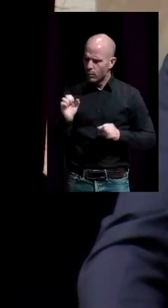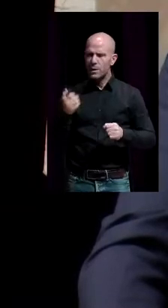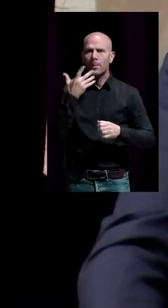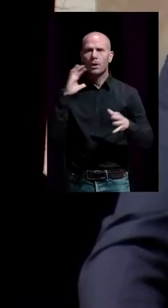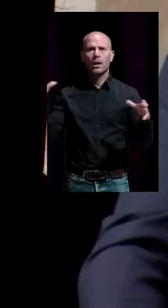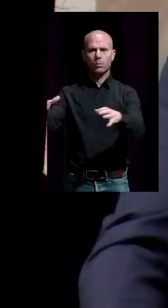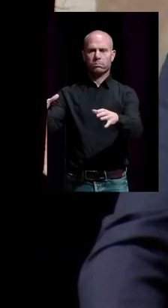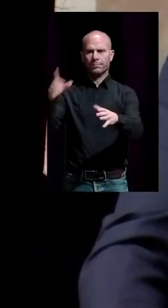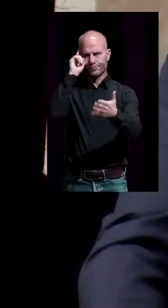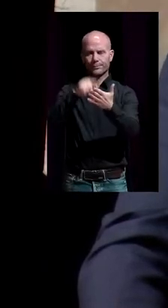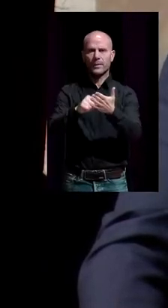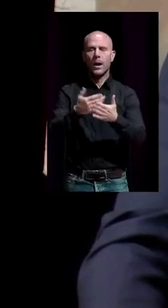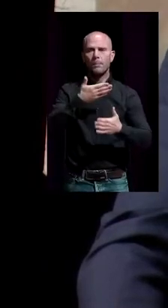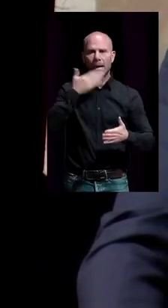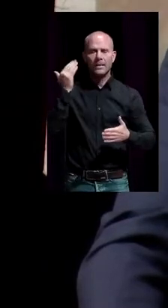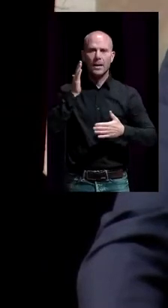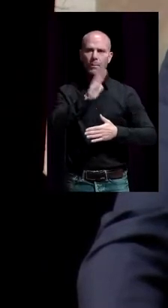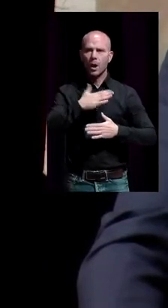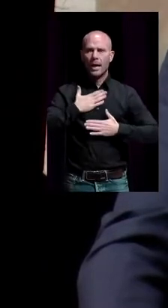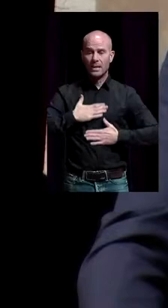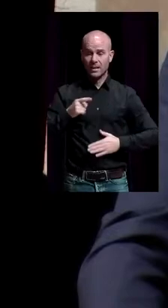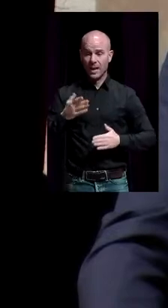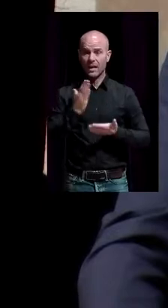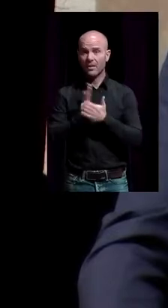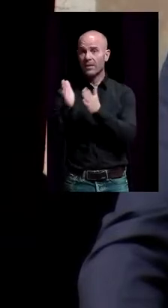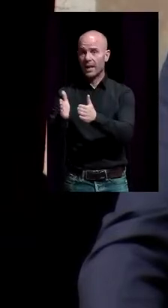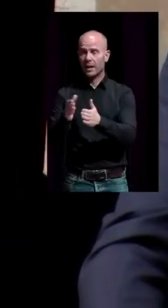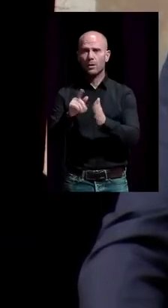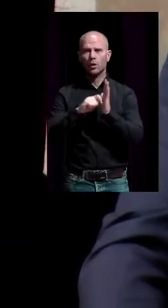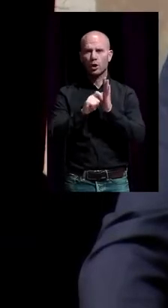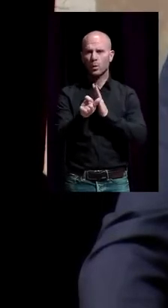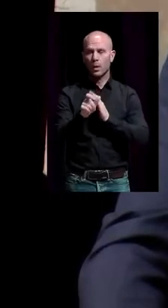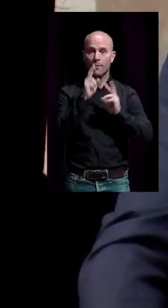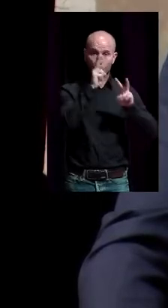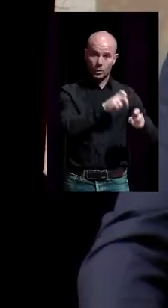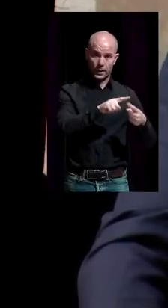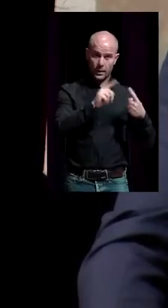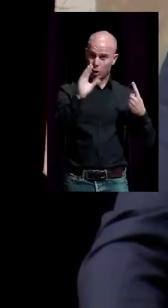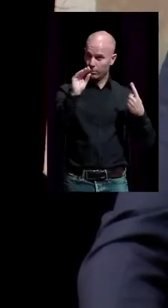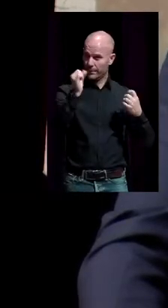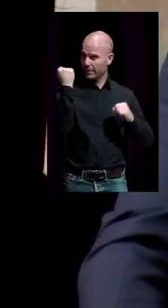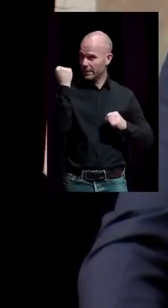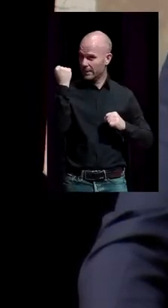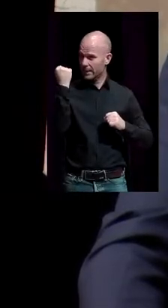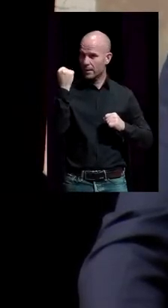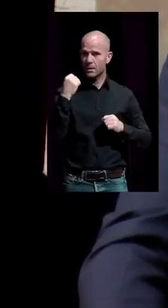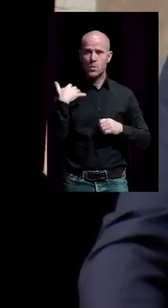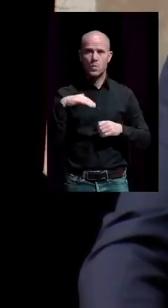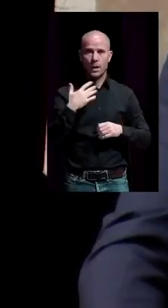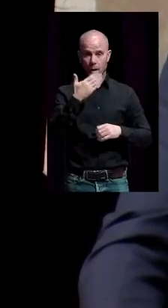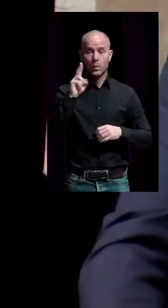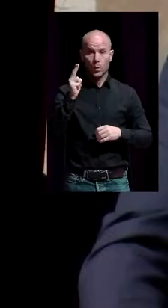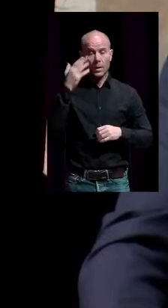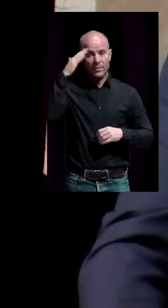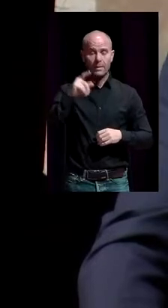hur man får till en bättre barnhälsa. Det är vägen. Och då är det ett nyckelord. Forskning är viktig. Vi vet obegripligt mycket nu